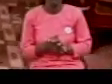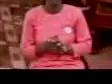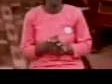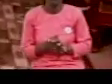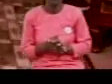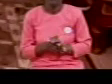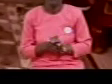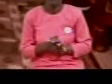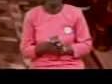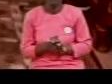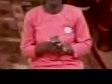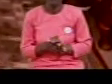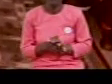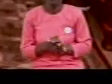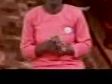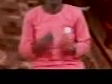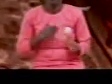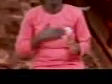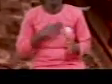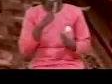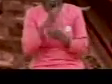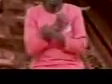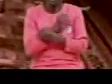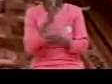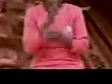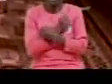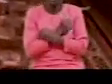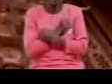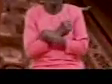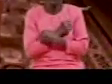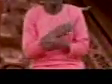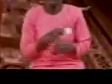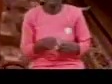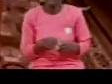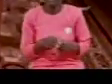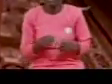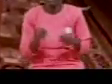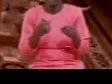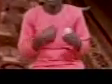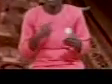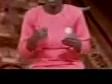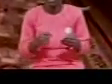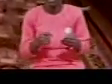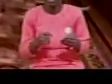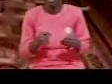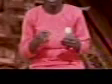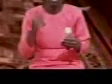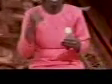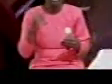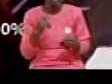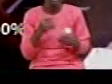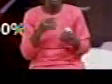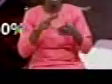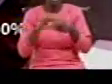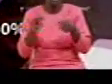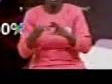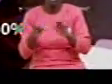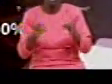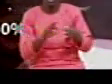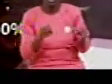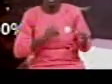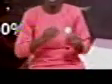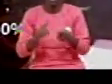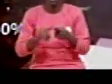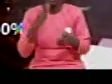ايوه سمير حبيبي يا مجد باشا. ايه الاخبار يا سمير؟ تمام كالعاده يا باشا. طمنا على الصفقه، ده انا لسه بقرا في الورقه بتاعها. بس المره دي